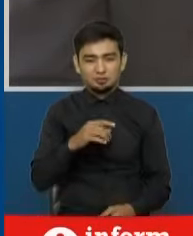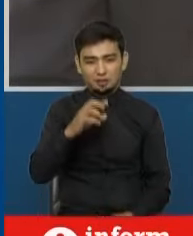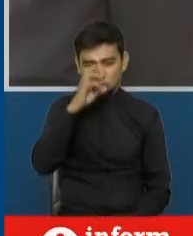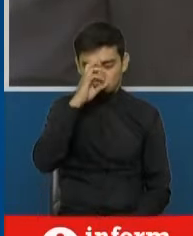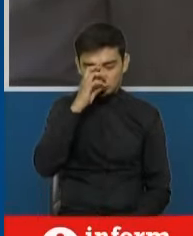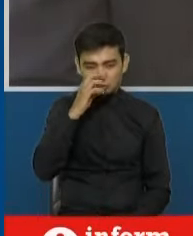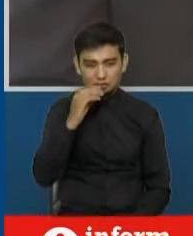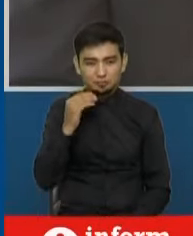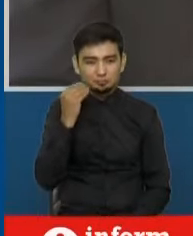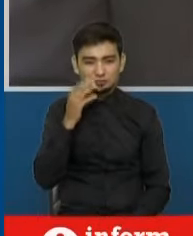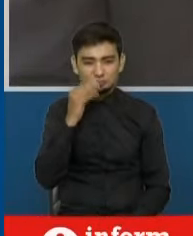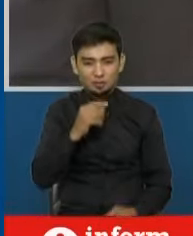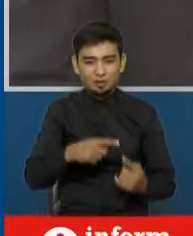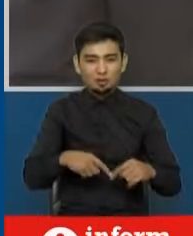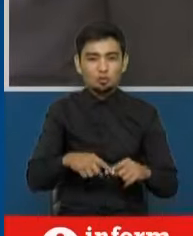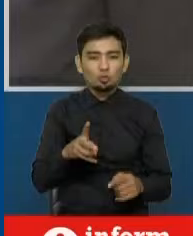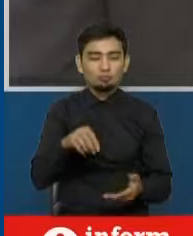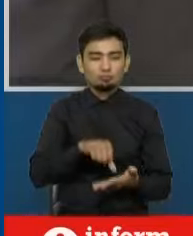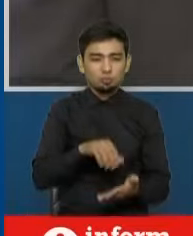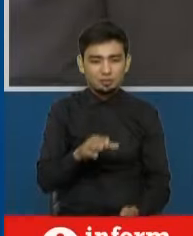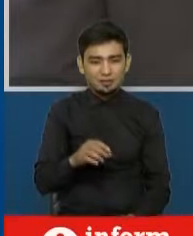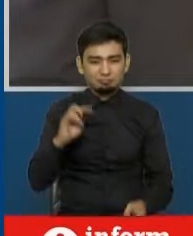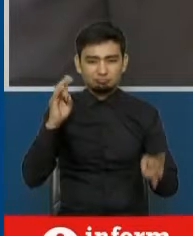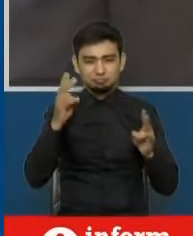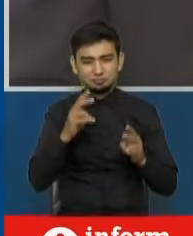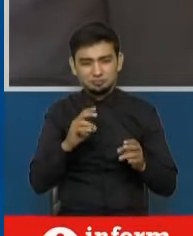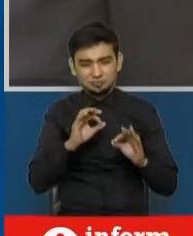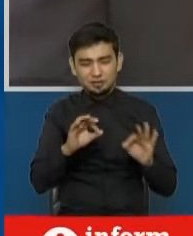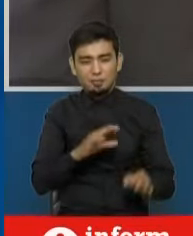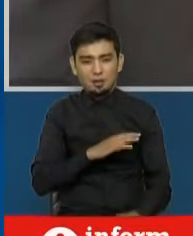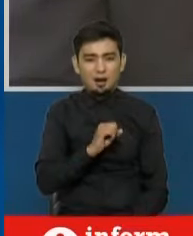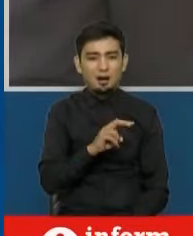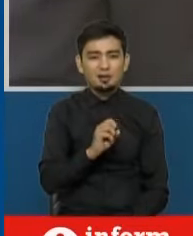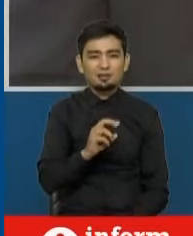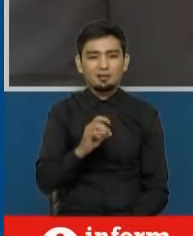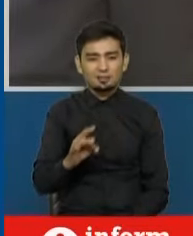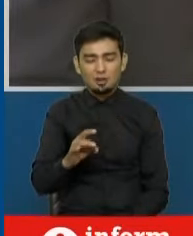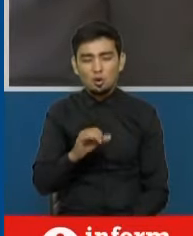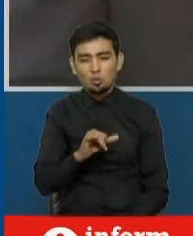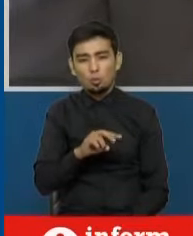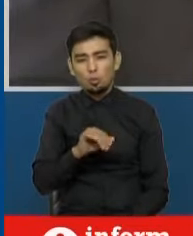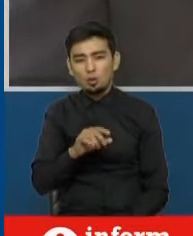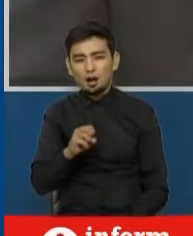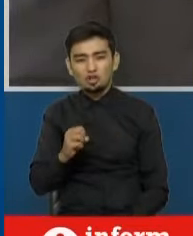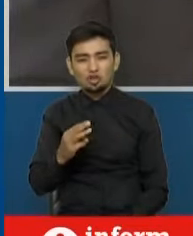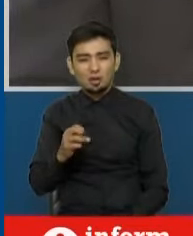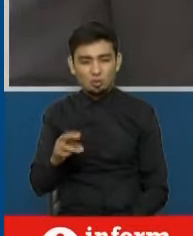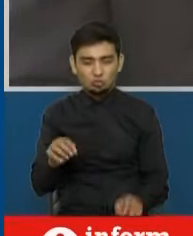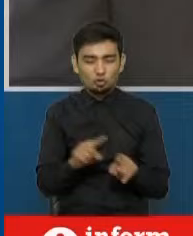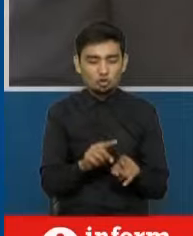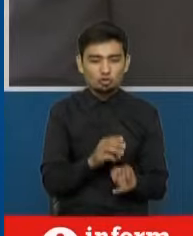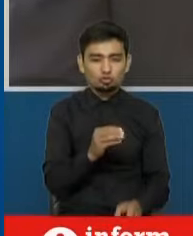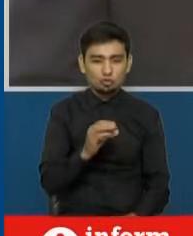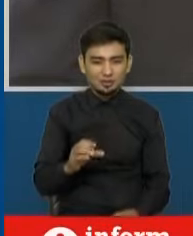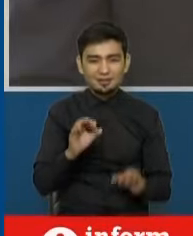государств, состоящих в организации. Не менее громкое заявление сделал и Александр Лукашенко. Он призвал ШОС снизить